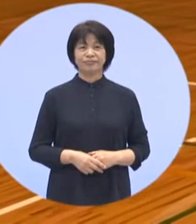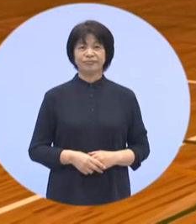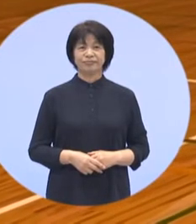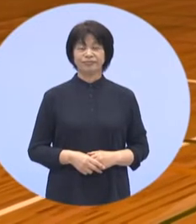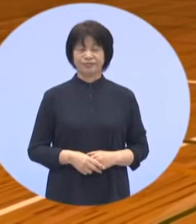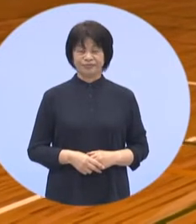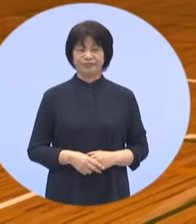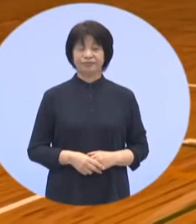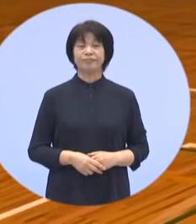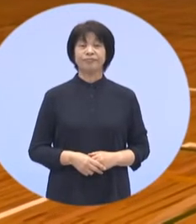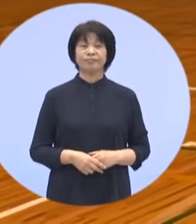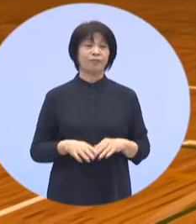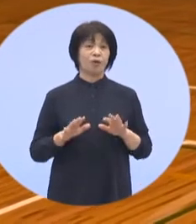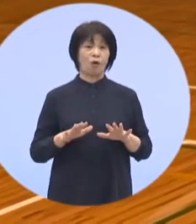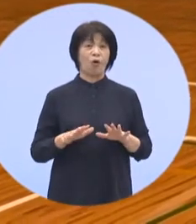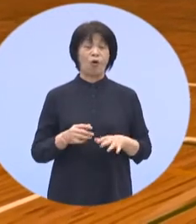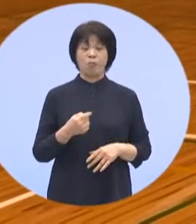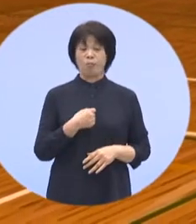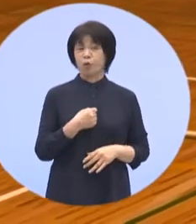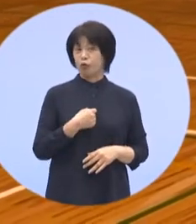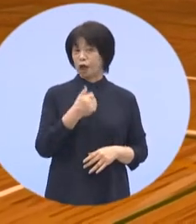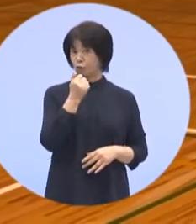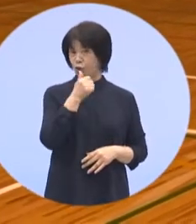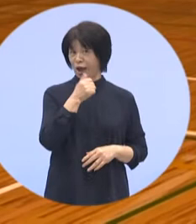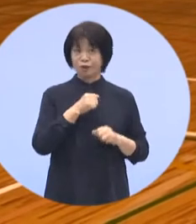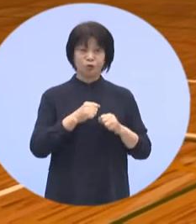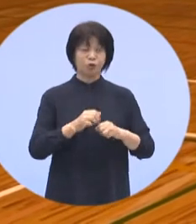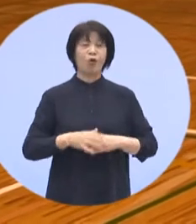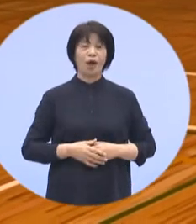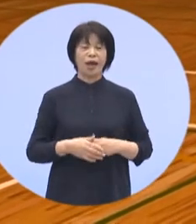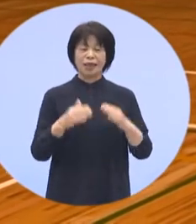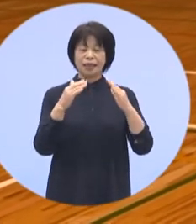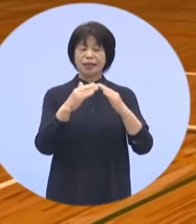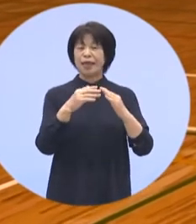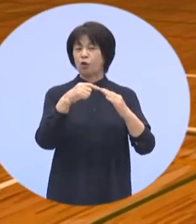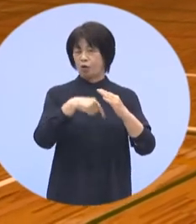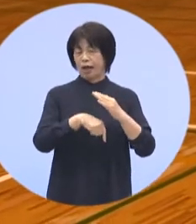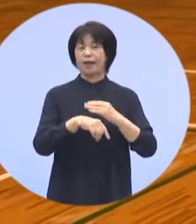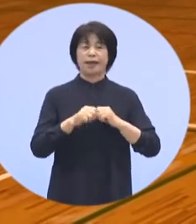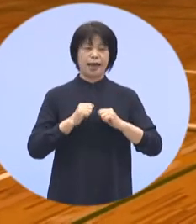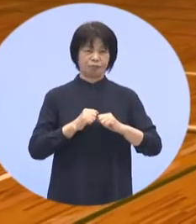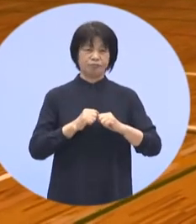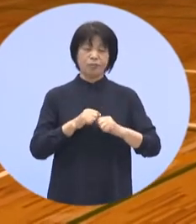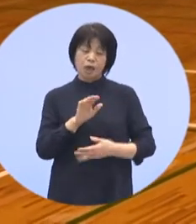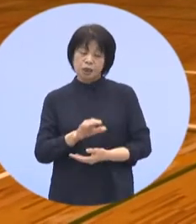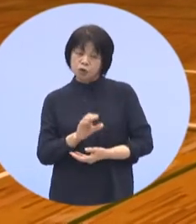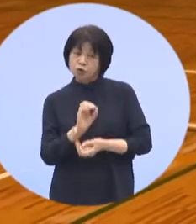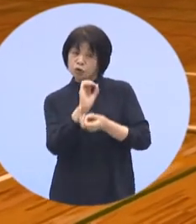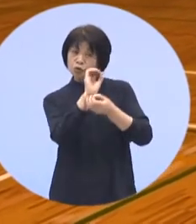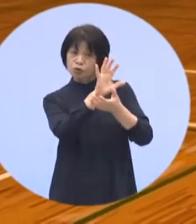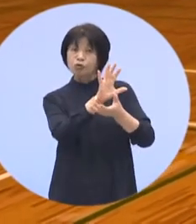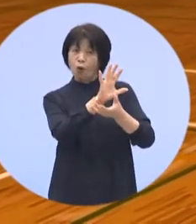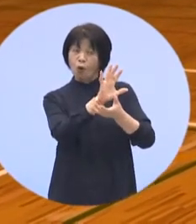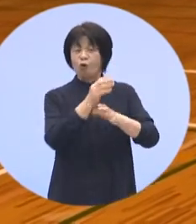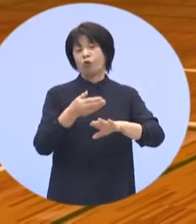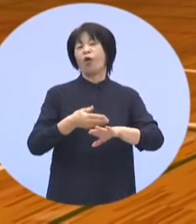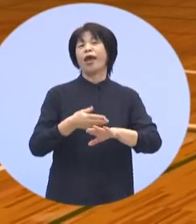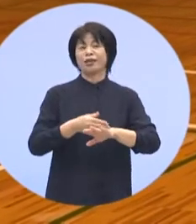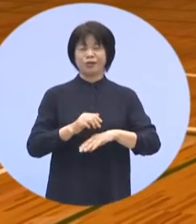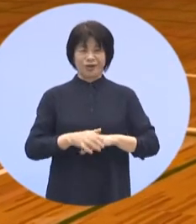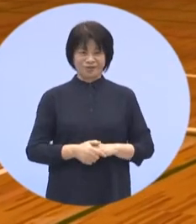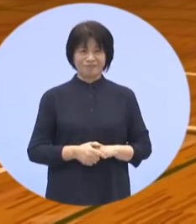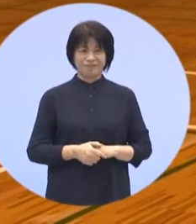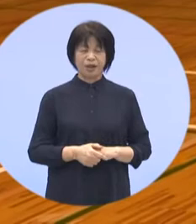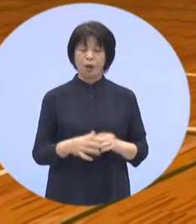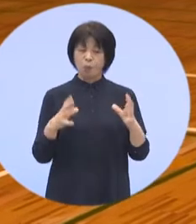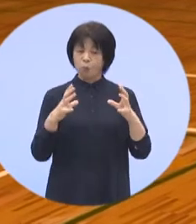はい、僕が、やる、家でできるようなトレーニングは、まあ、シュートの練習になるんですけど、まあ、お家でもボール一